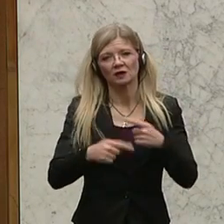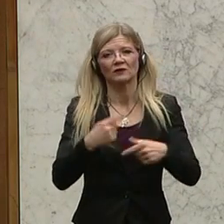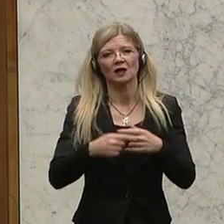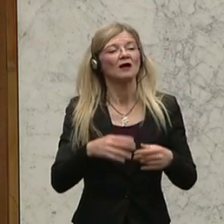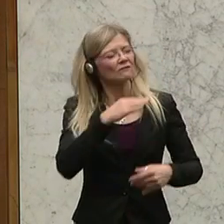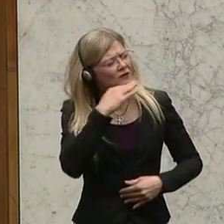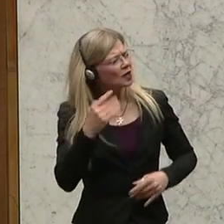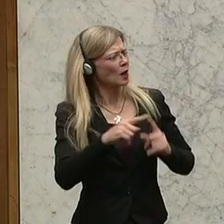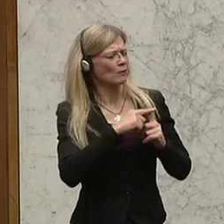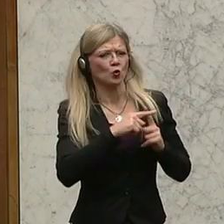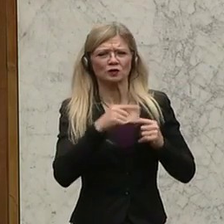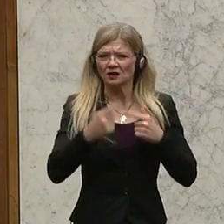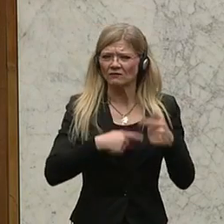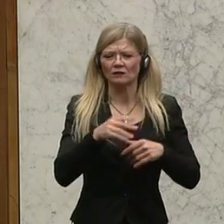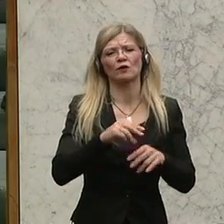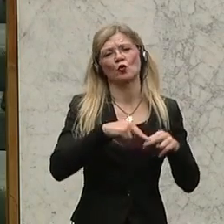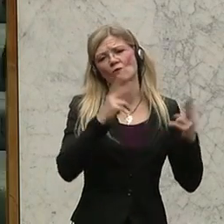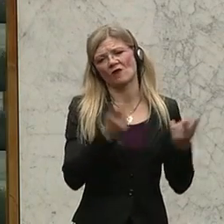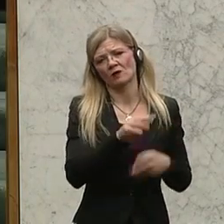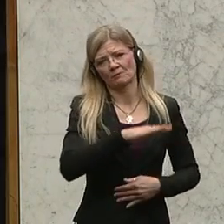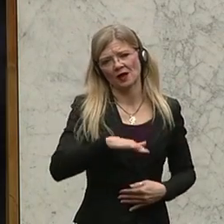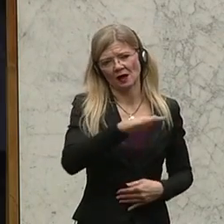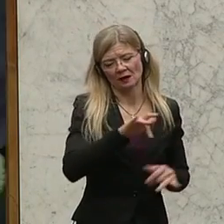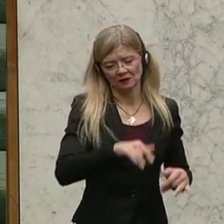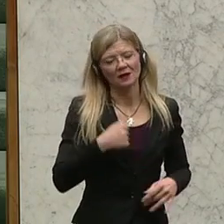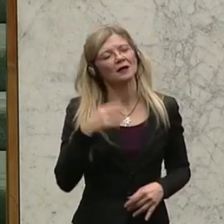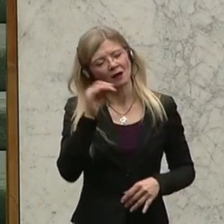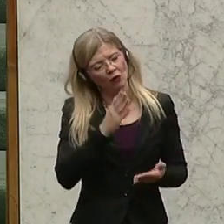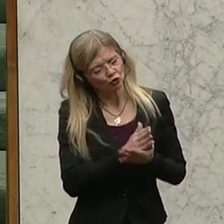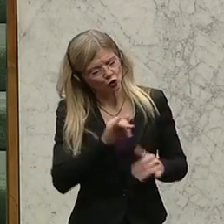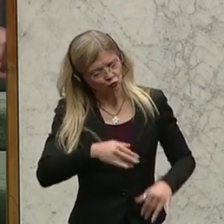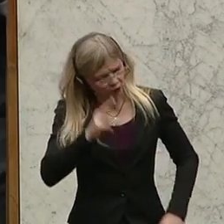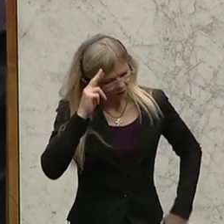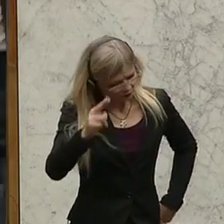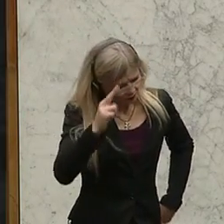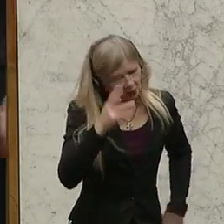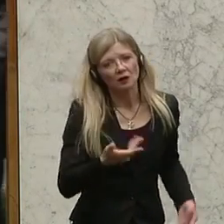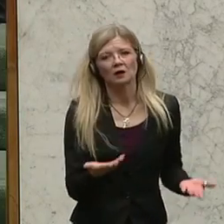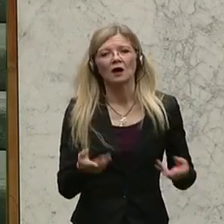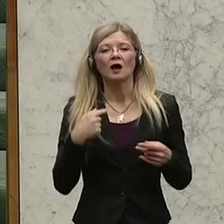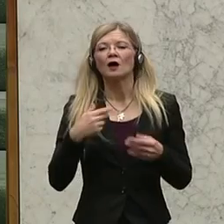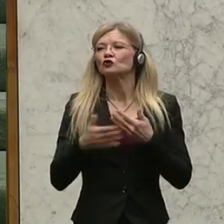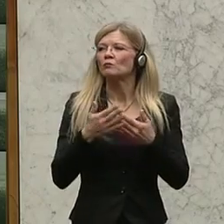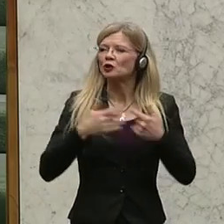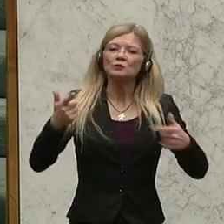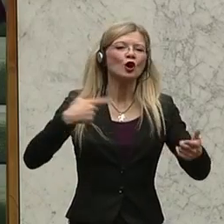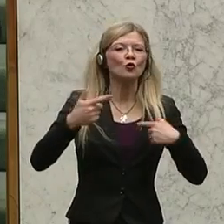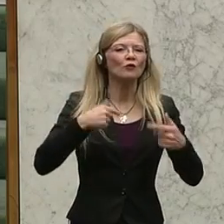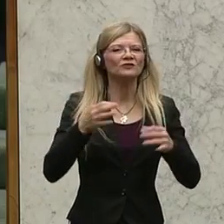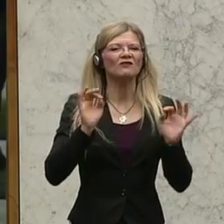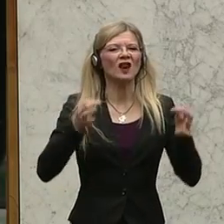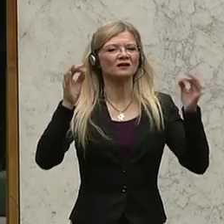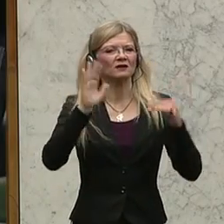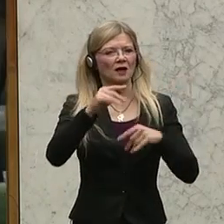positive Entwicklungen im Umweltbereich. Ich glaube schon, dass das auch zu würdigen ist, wenn Sie sich etwa die Entwicklung der Luftqualität anschauen.